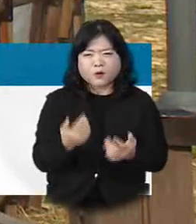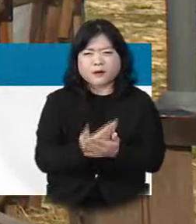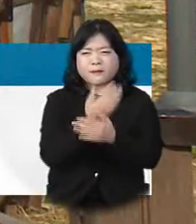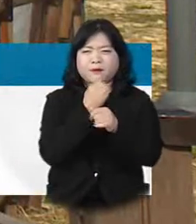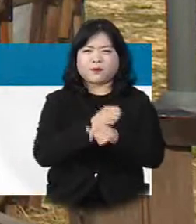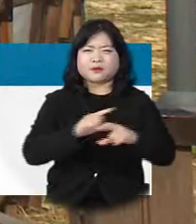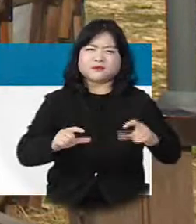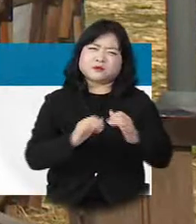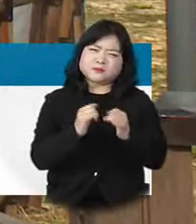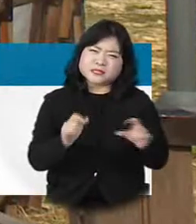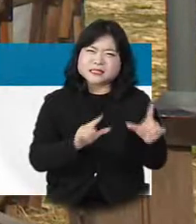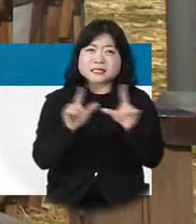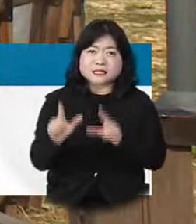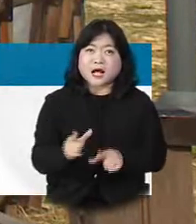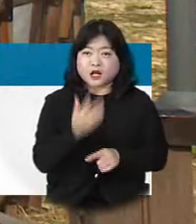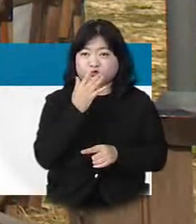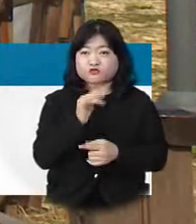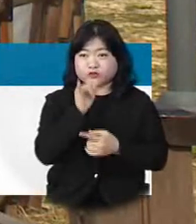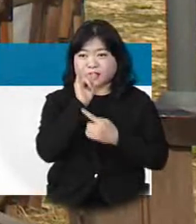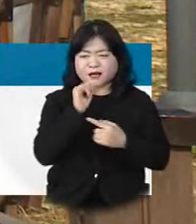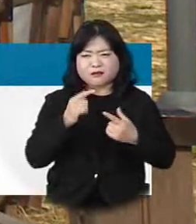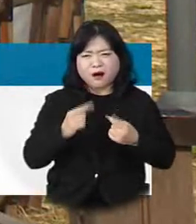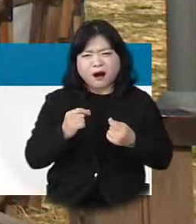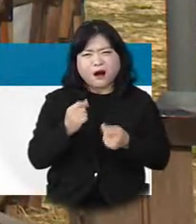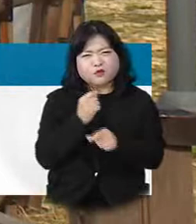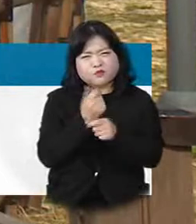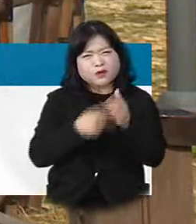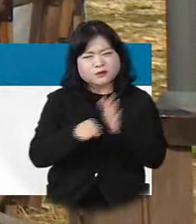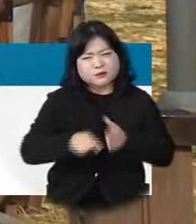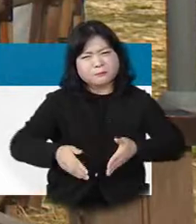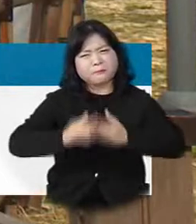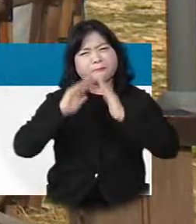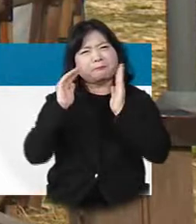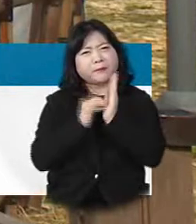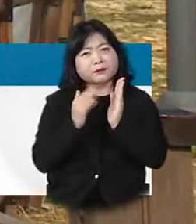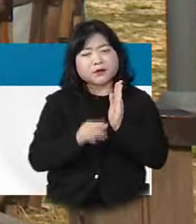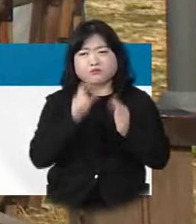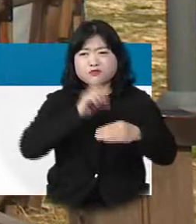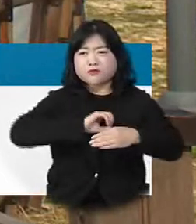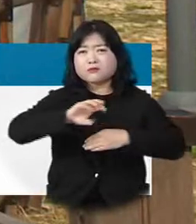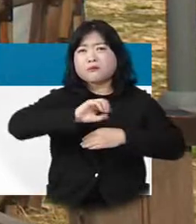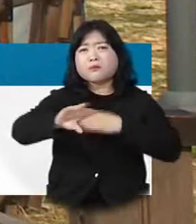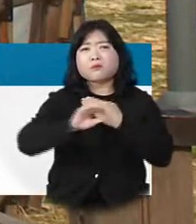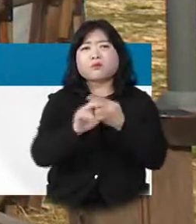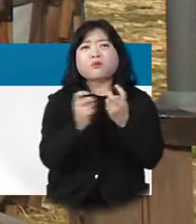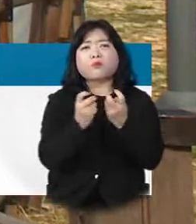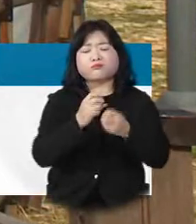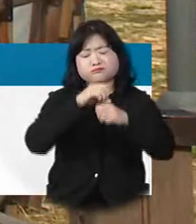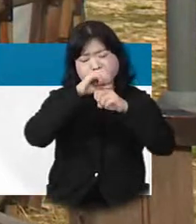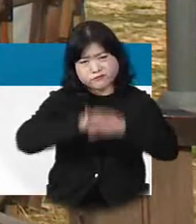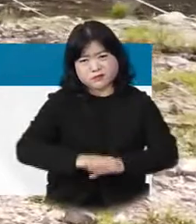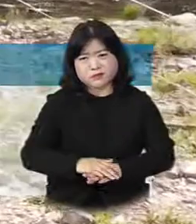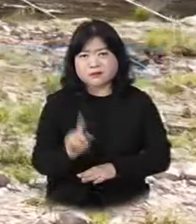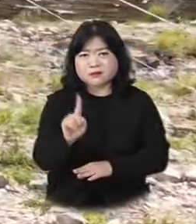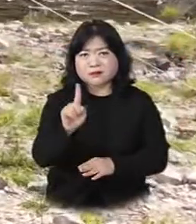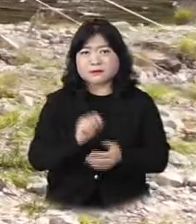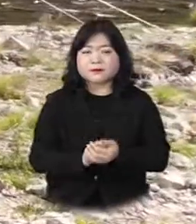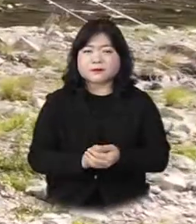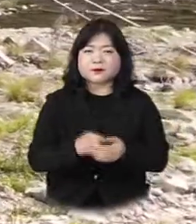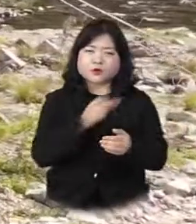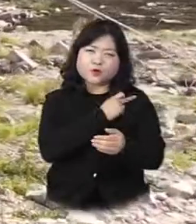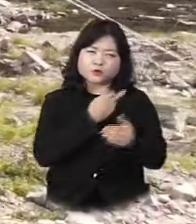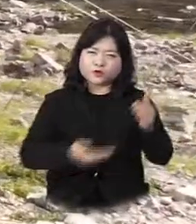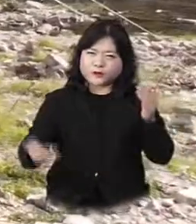그래서 지역민이 살 수 있도록 그렇게 하기 위해서 이것이 설치된 건데 지금 그것이 다 물을 빼버리면 다 무산되는 거죠.